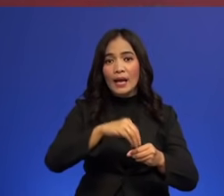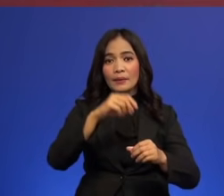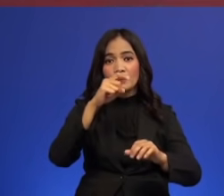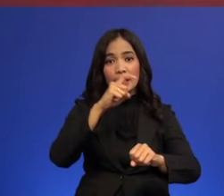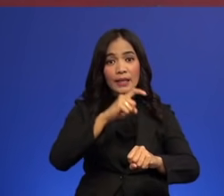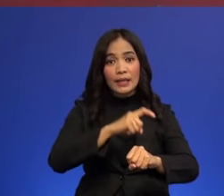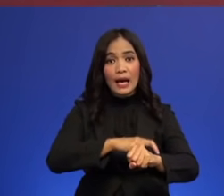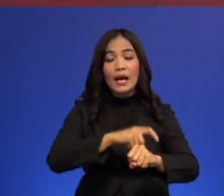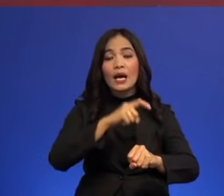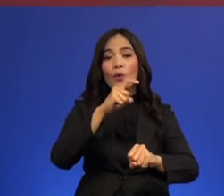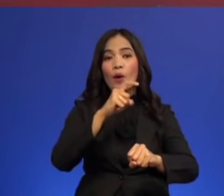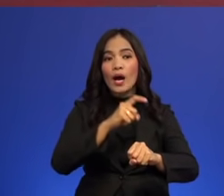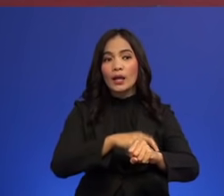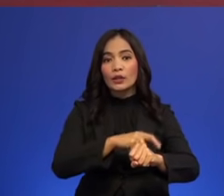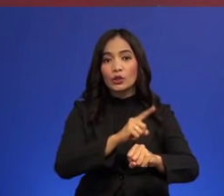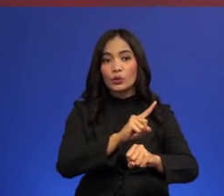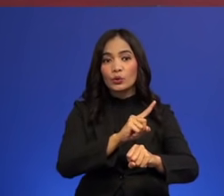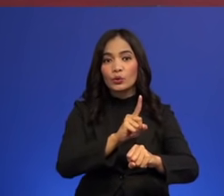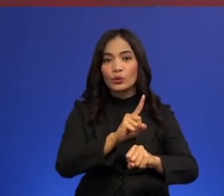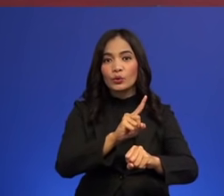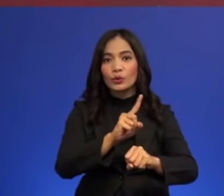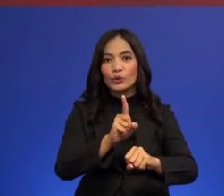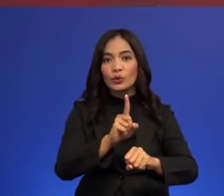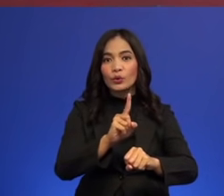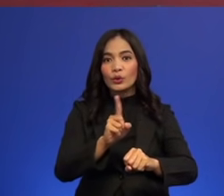Dalam detak waktu